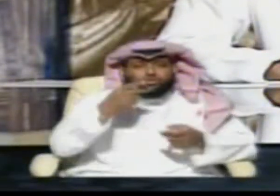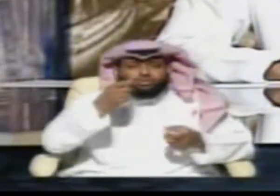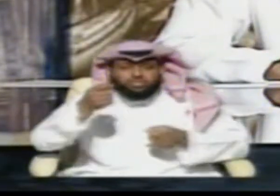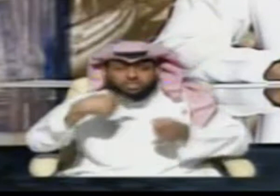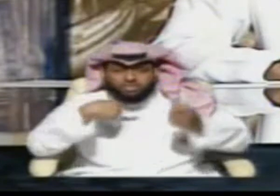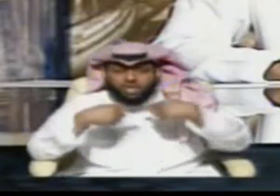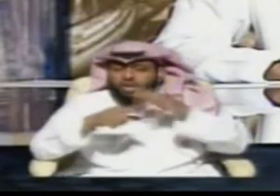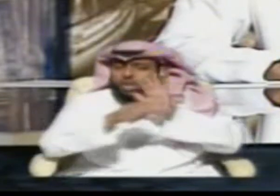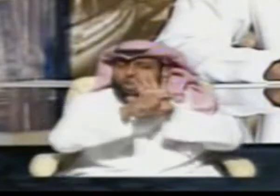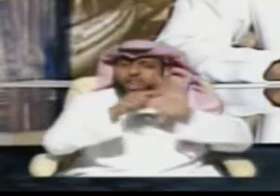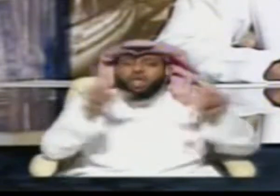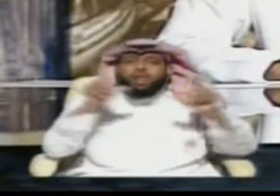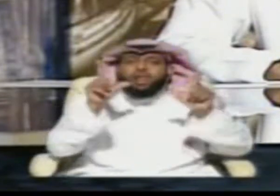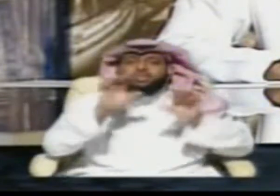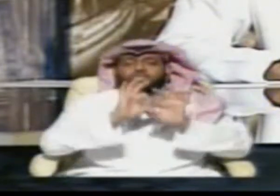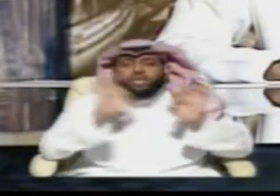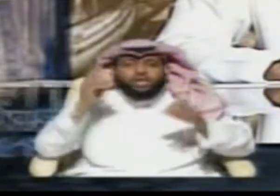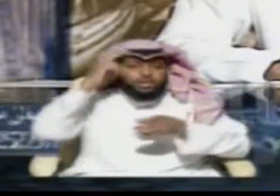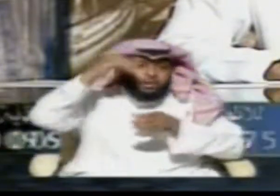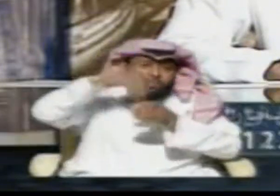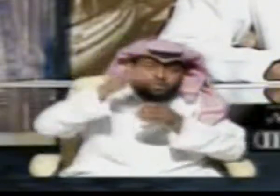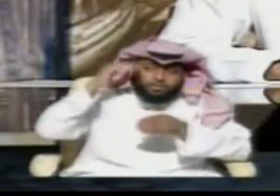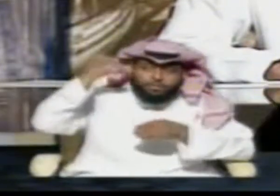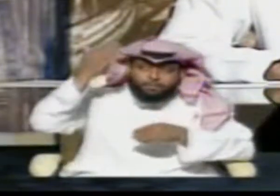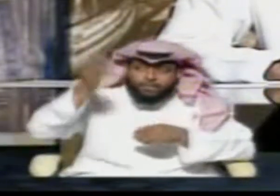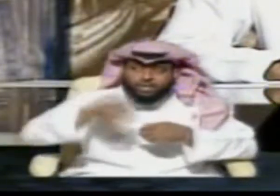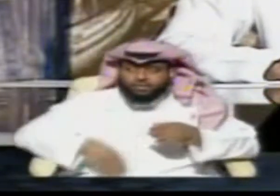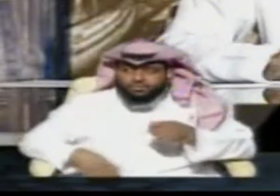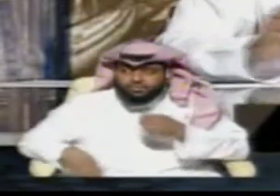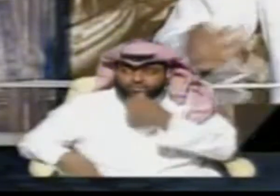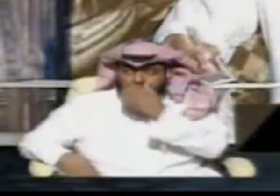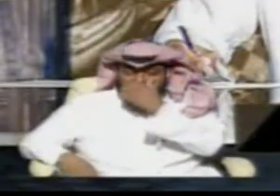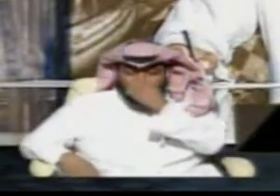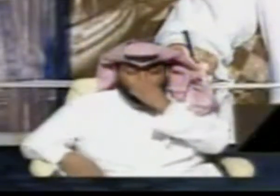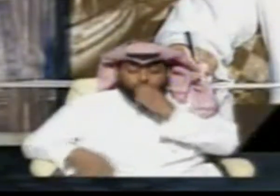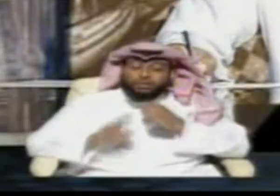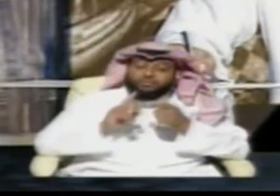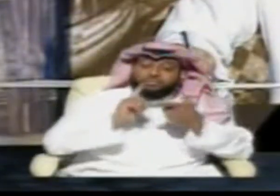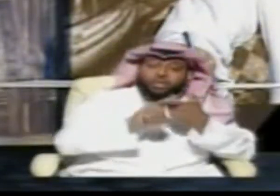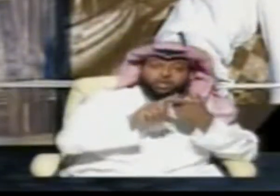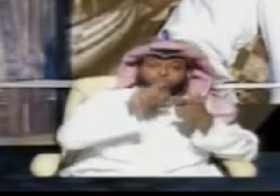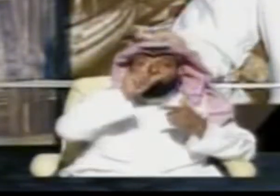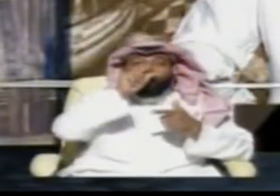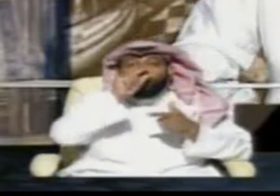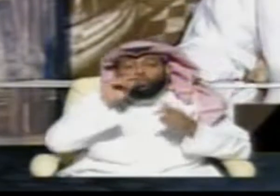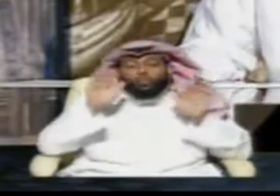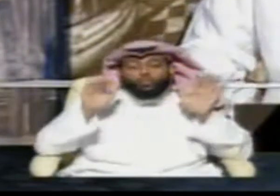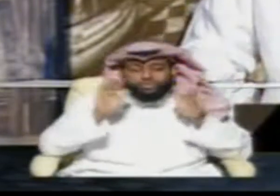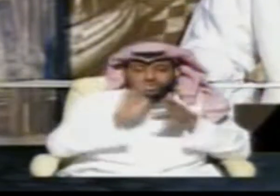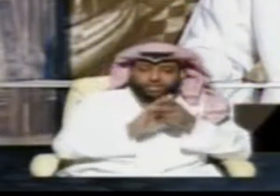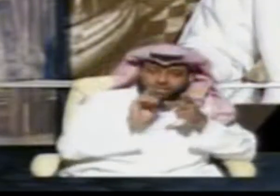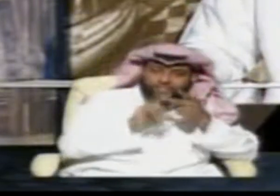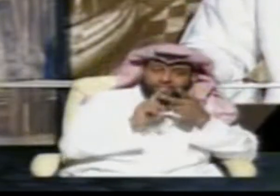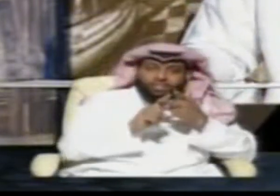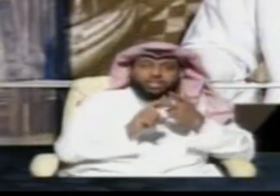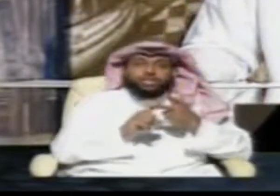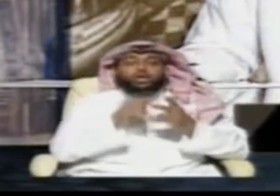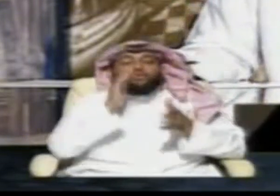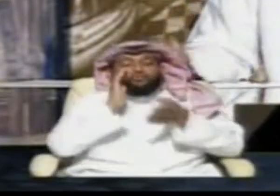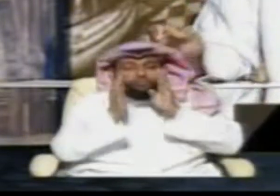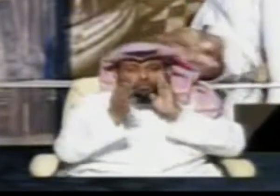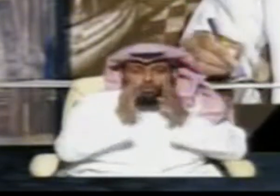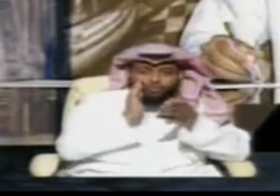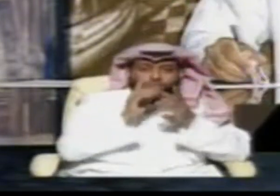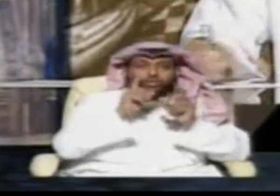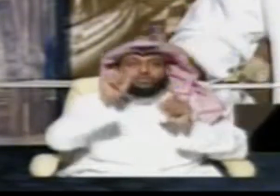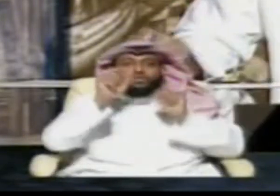فالأرقام تظهر أمامكم الشاشة من داخل المملكة وكذلك من خارجها، وعبر وسيلة التواصل الاجتماعي تويتر، وكذلك منتدى الجواب الكافي وصفحة